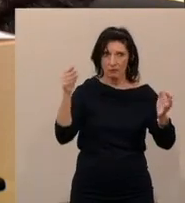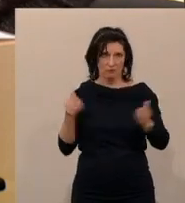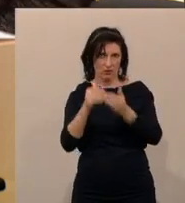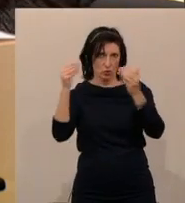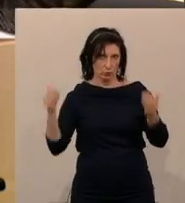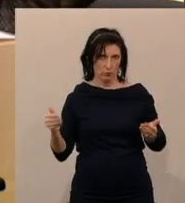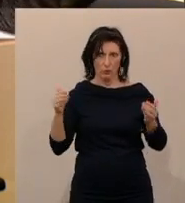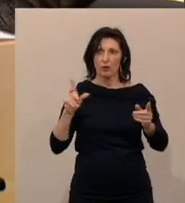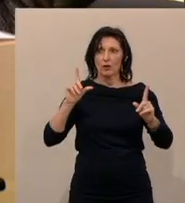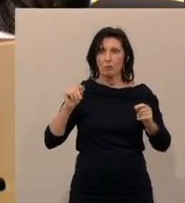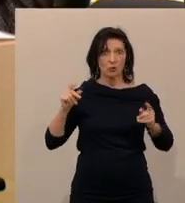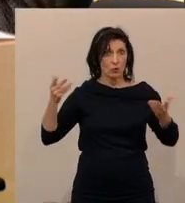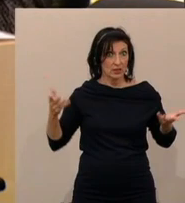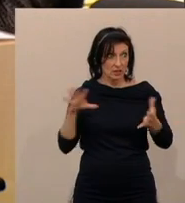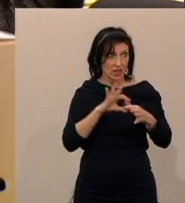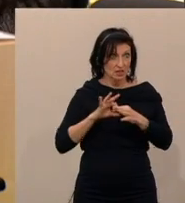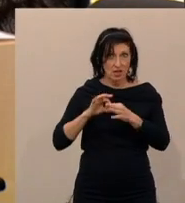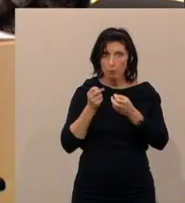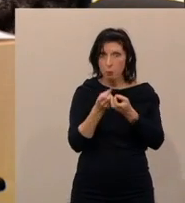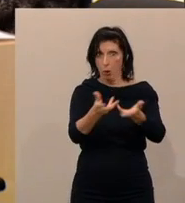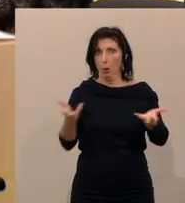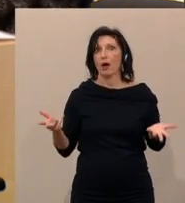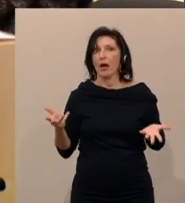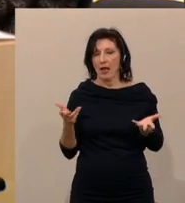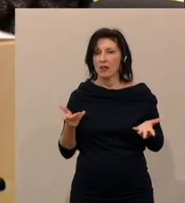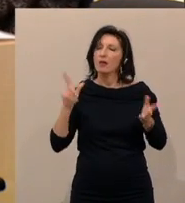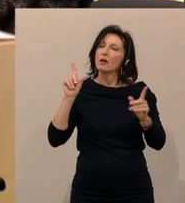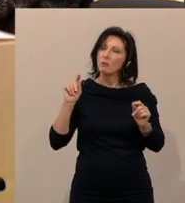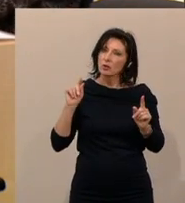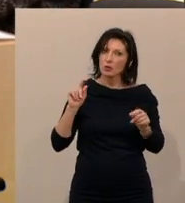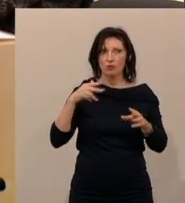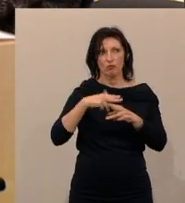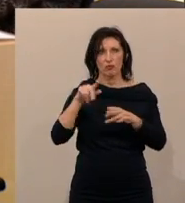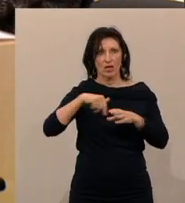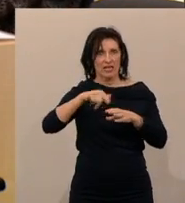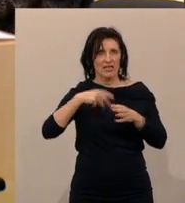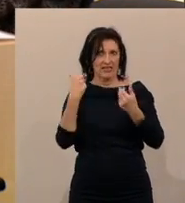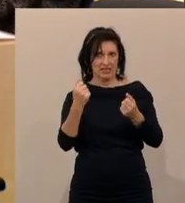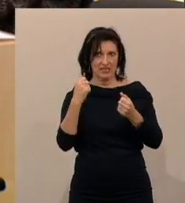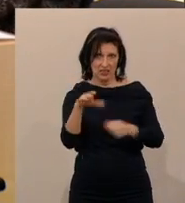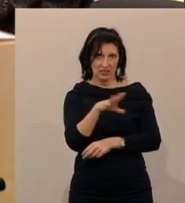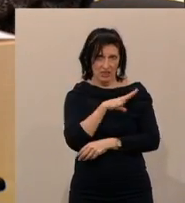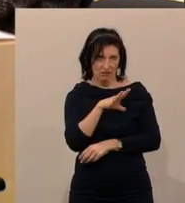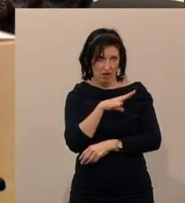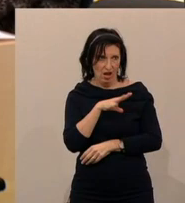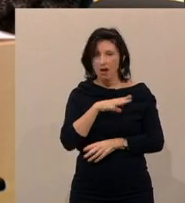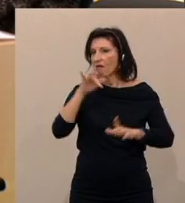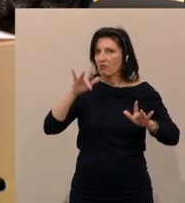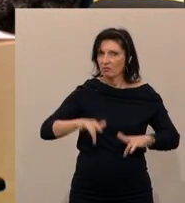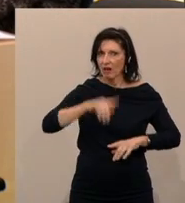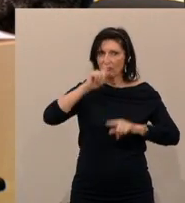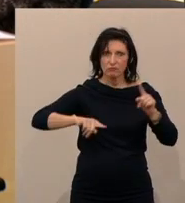einer auf Pluralität basierenden Gesellschaft und wird als Gefährdung der inneren Sicherheit aufgrund aller möglichen gesetzlichen